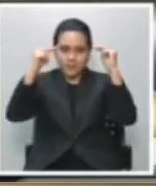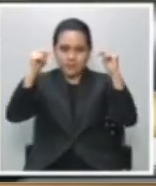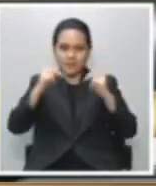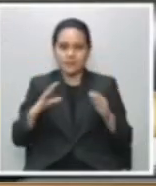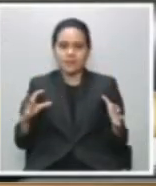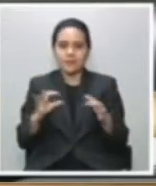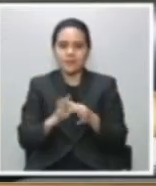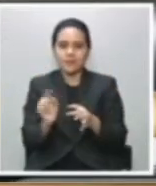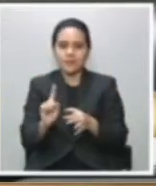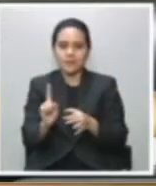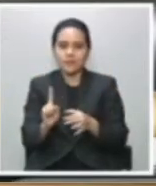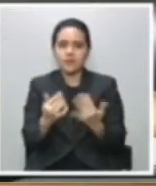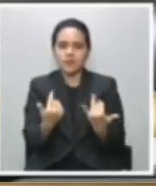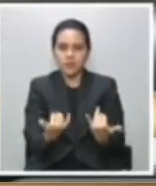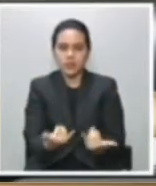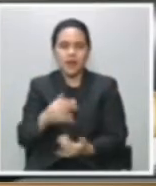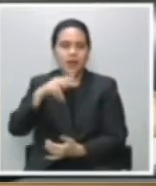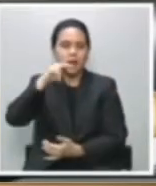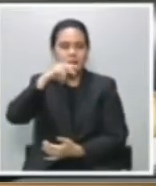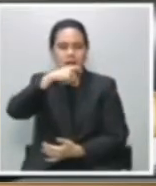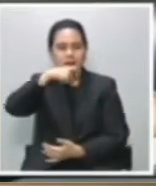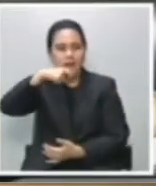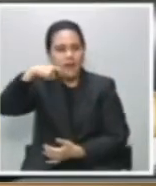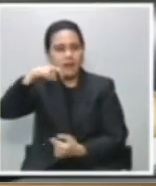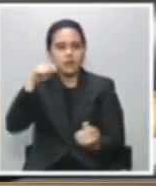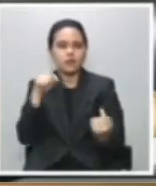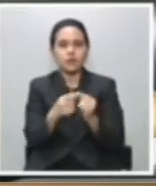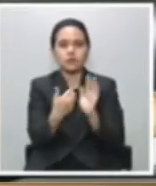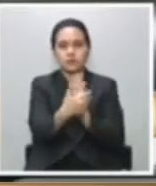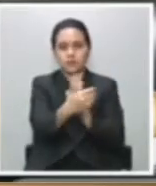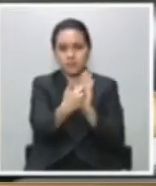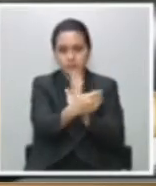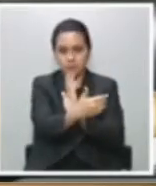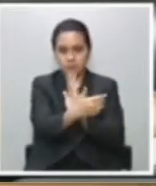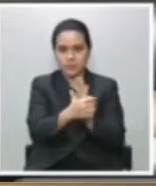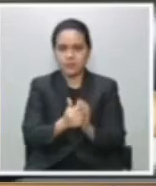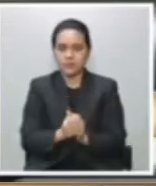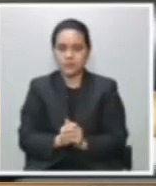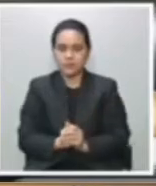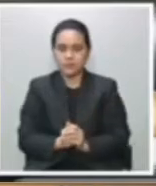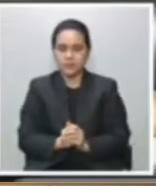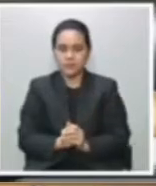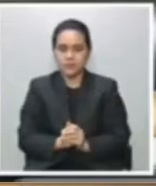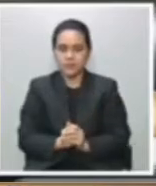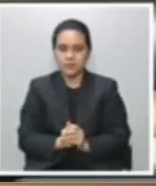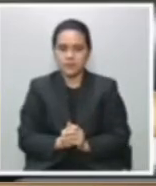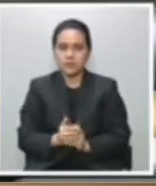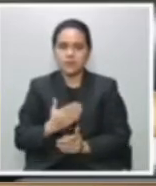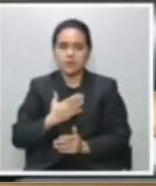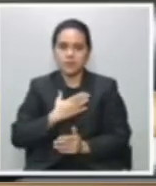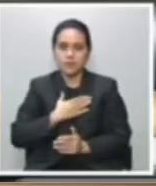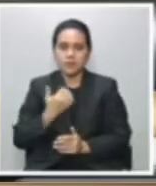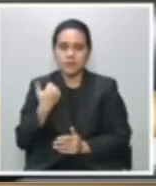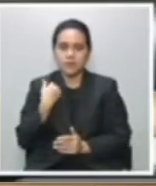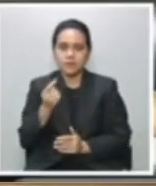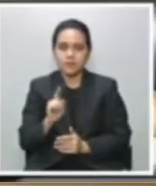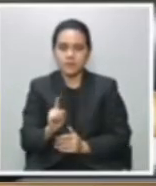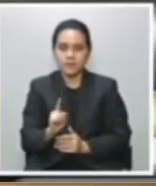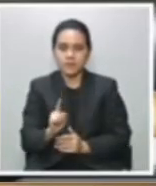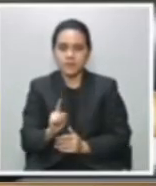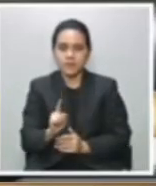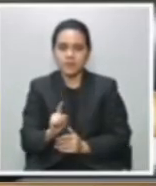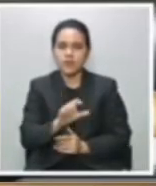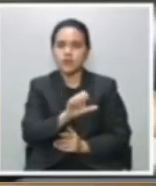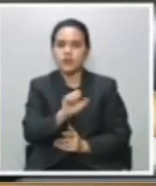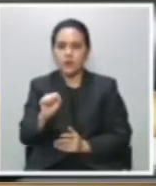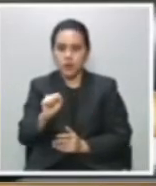สถานการณ์ภัยแล้งในทางภาคตะวันออกเฉียงเหนือหรือทางภาคอีสานที่ผมเป็นสมาชิกสภา